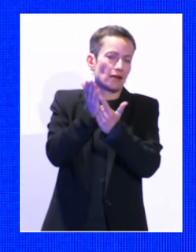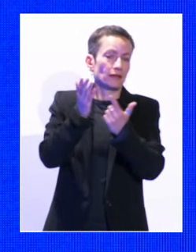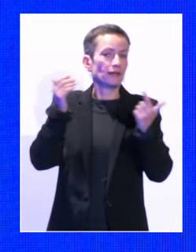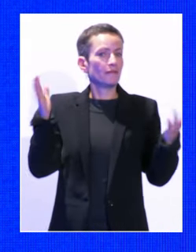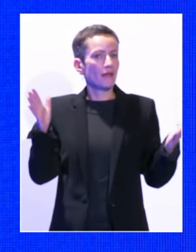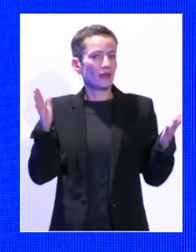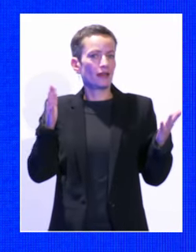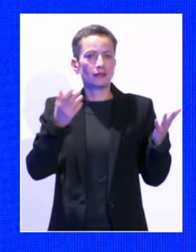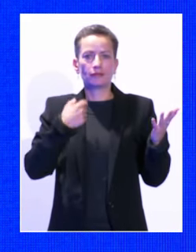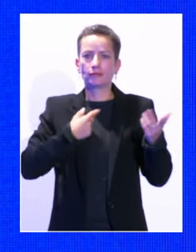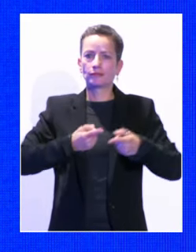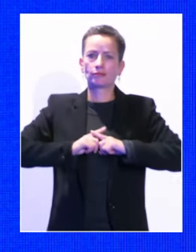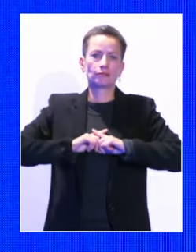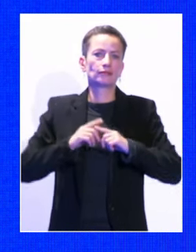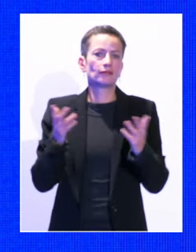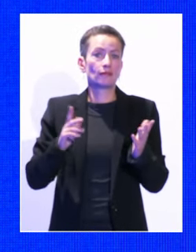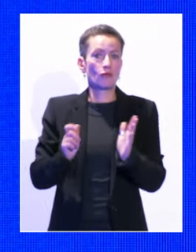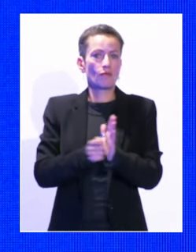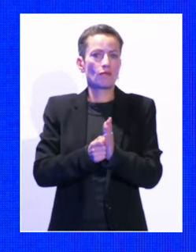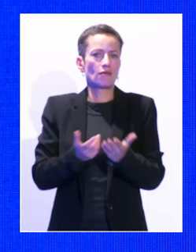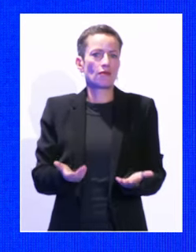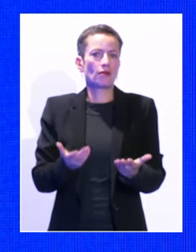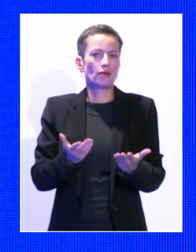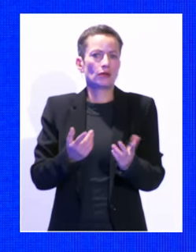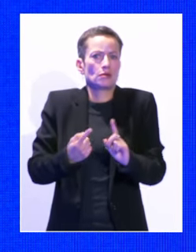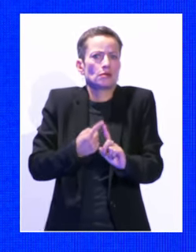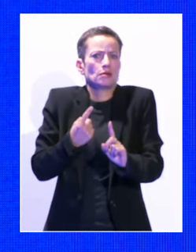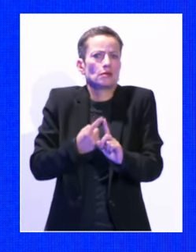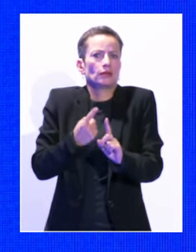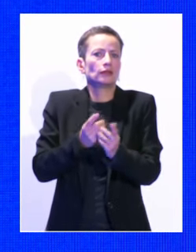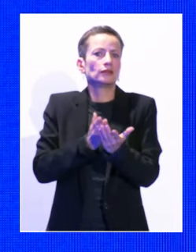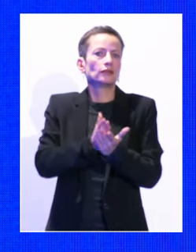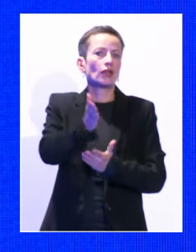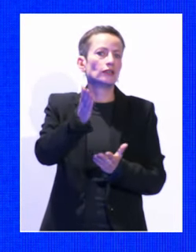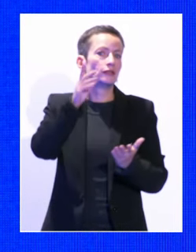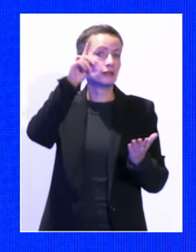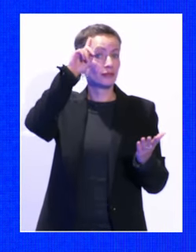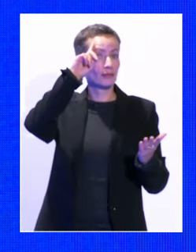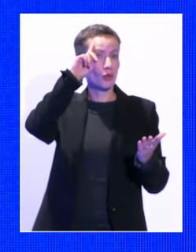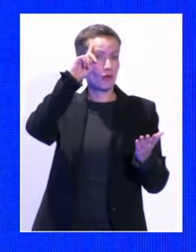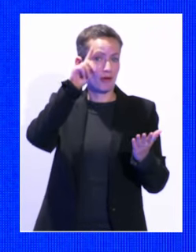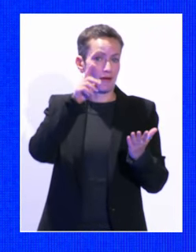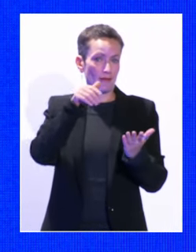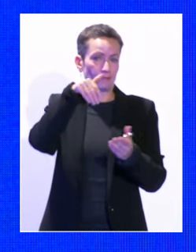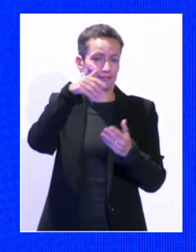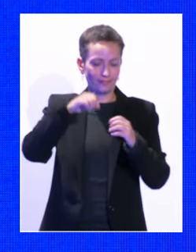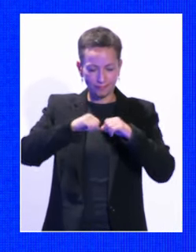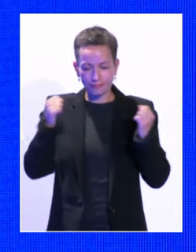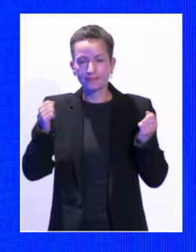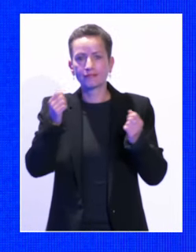que c'est un moment plein de sens parce qu'il est plein de risques.